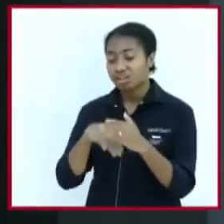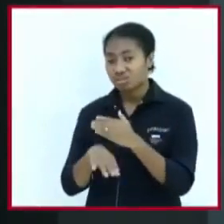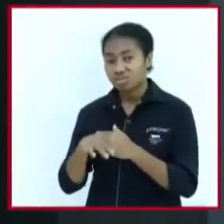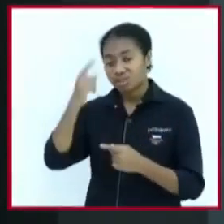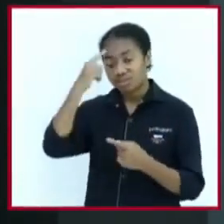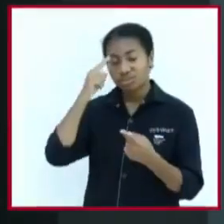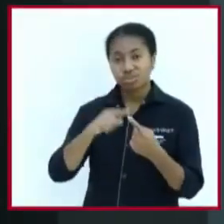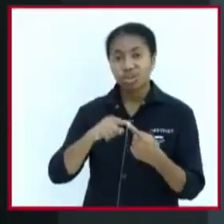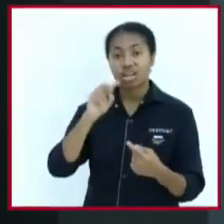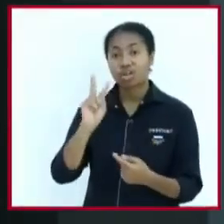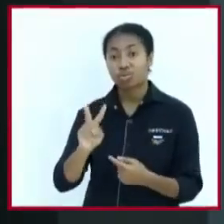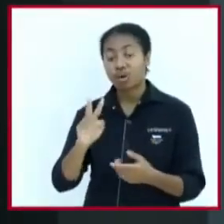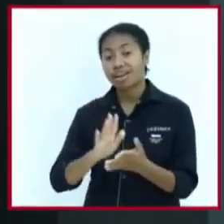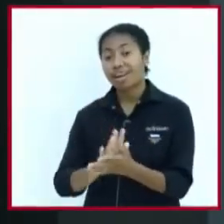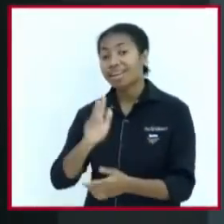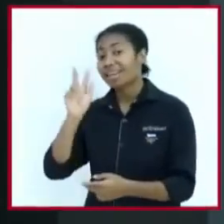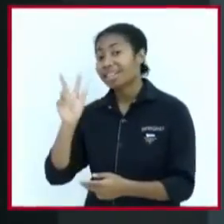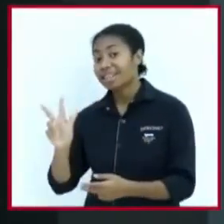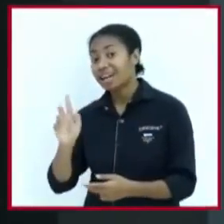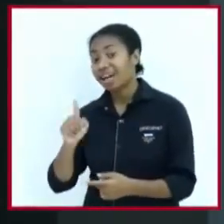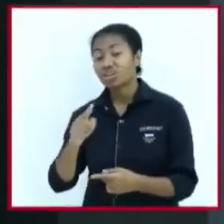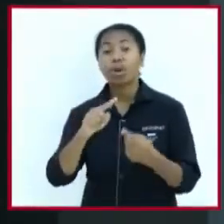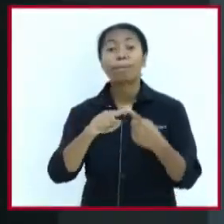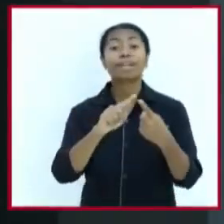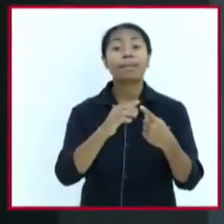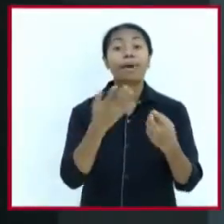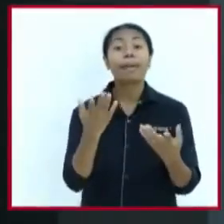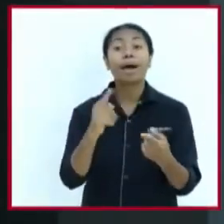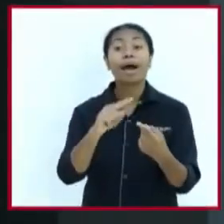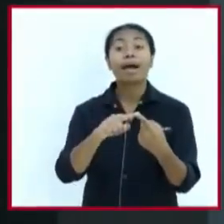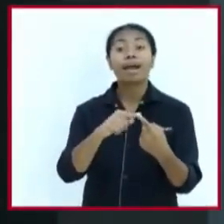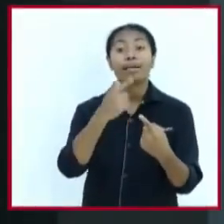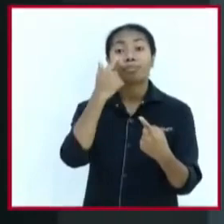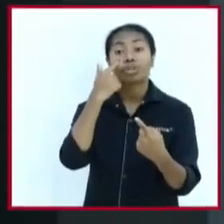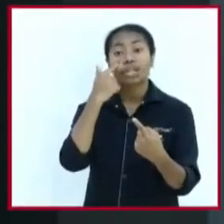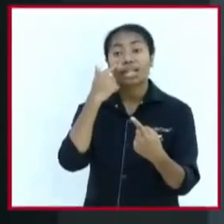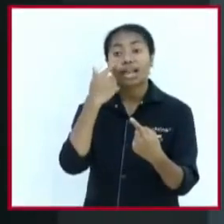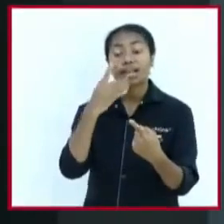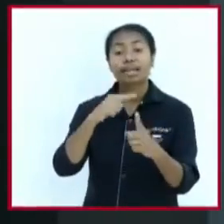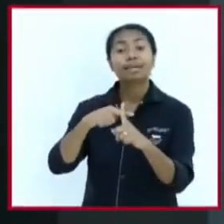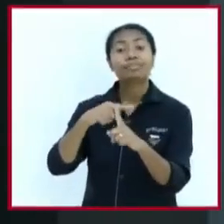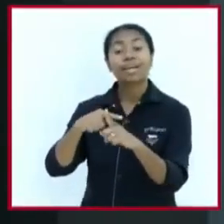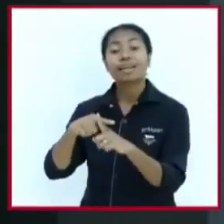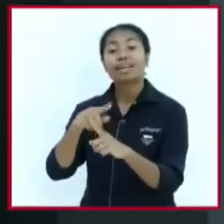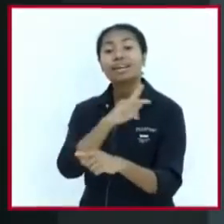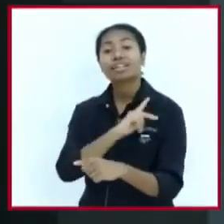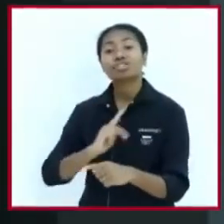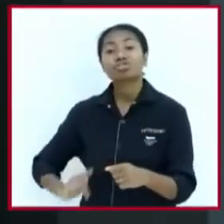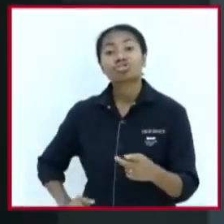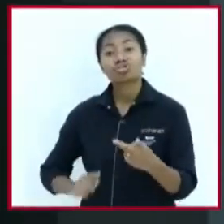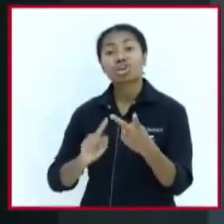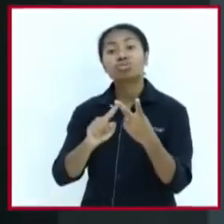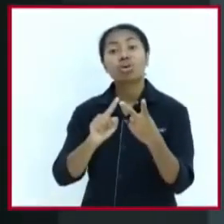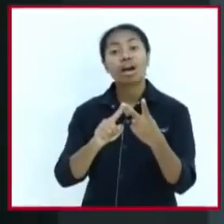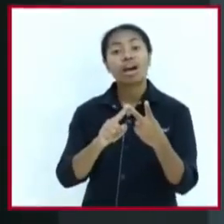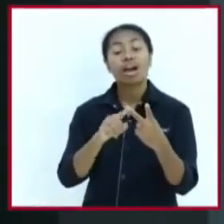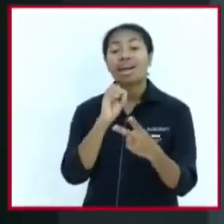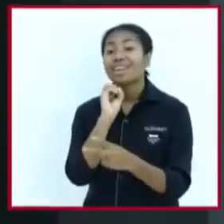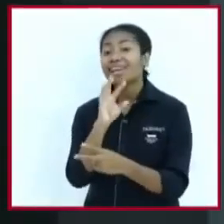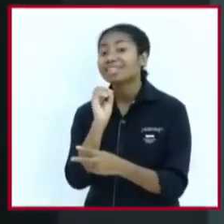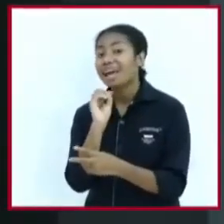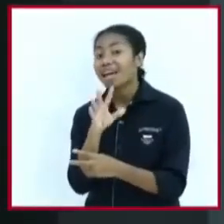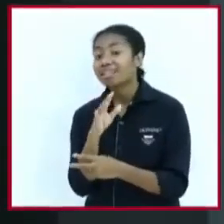dan ketiga ingat tujuan tadi pertama apa buktikan kelebihan Kristen kedua Nah siap